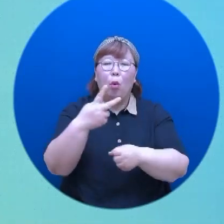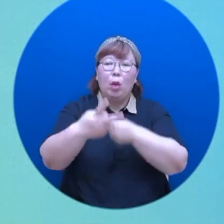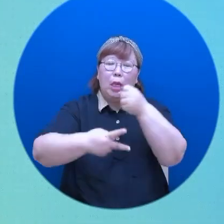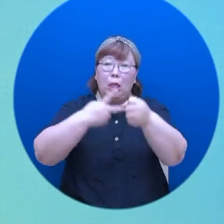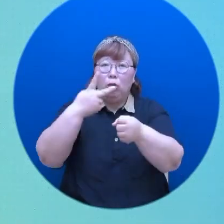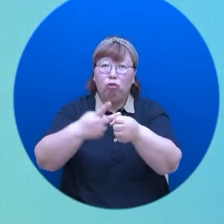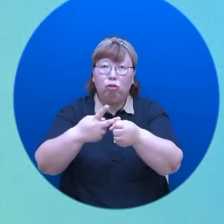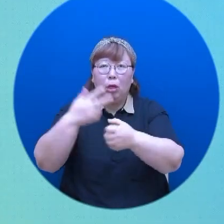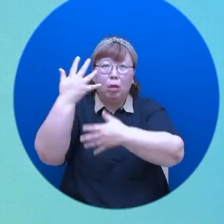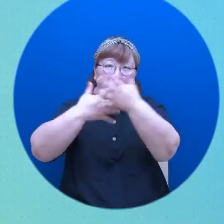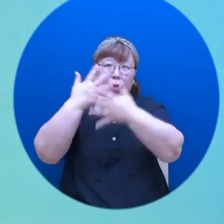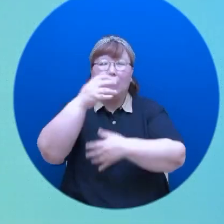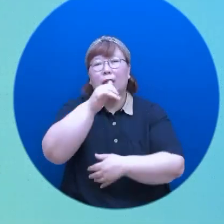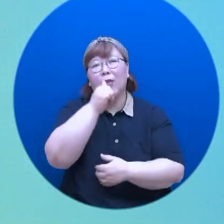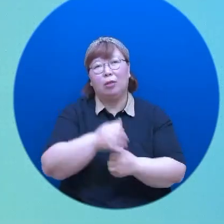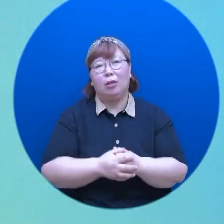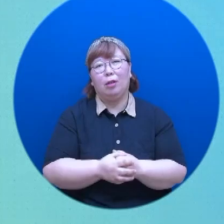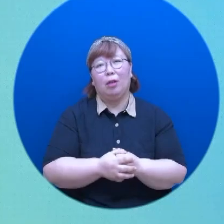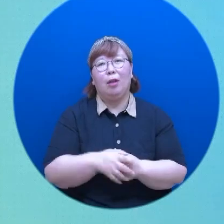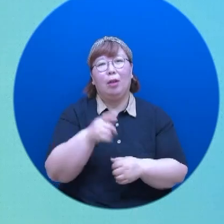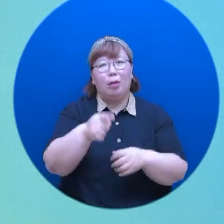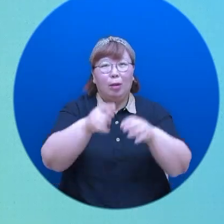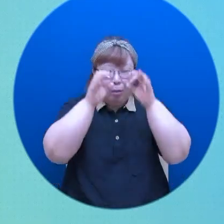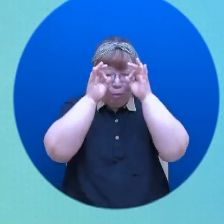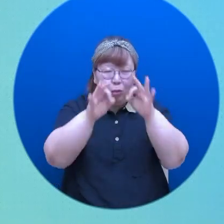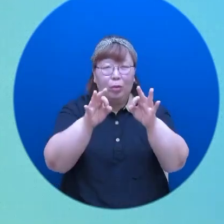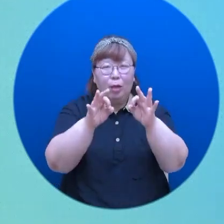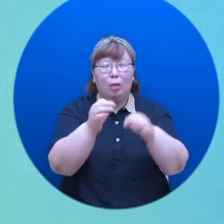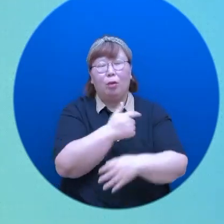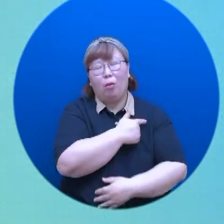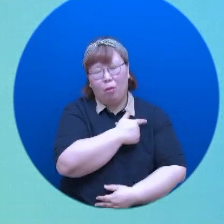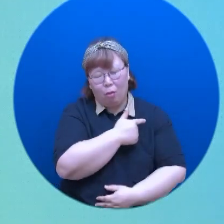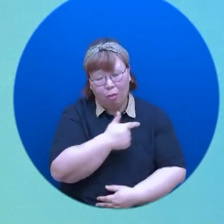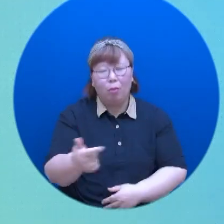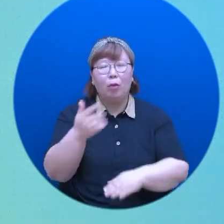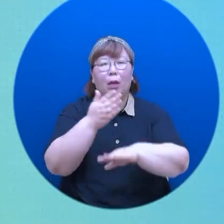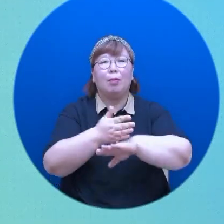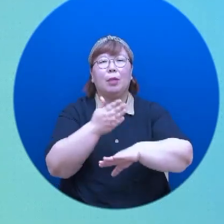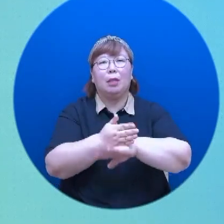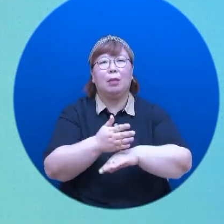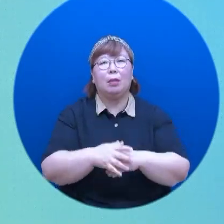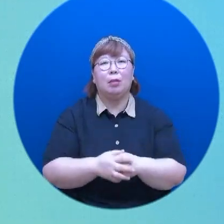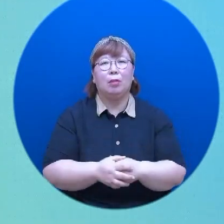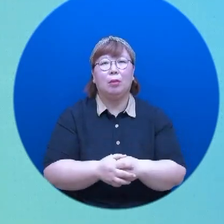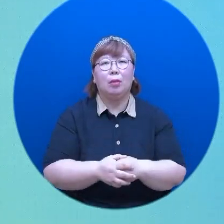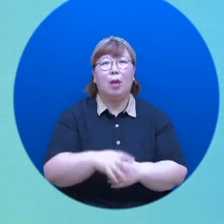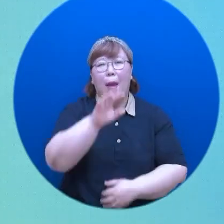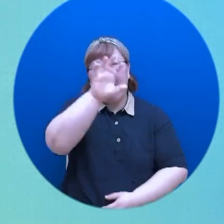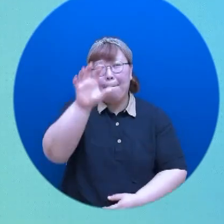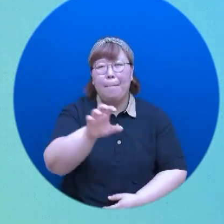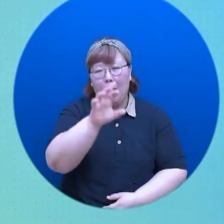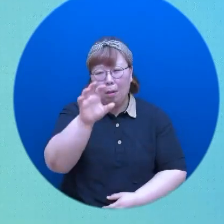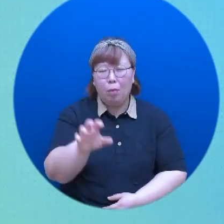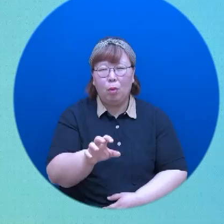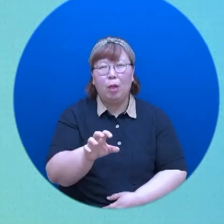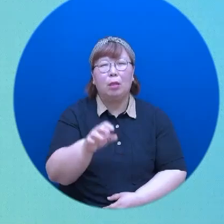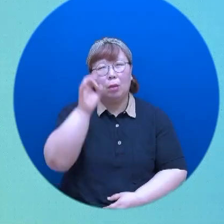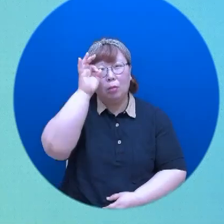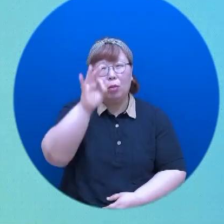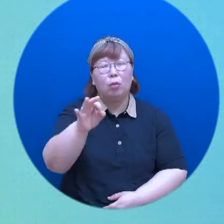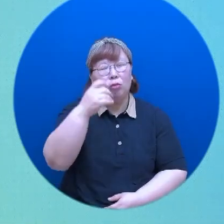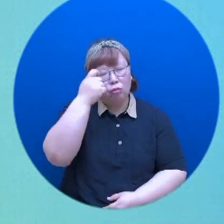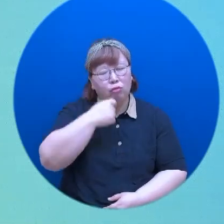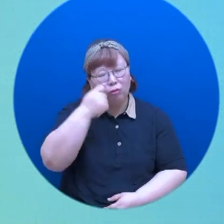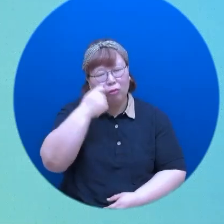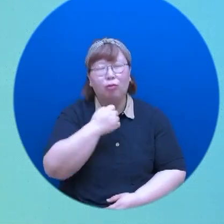2주년 영상도 있더라고요. 그걸 보는데요, 너무 감사하고 반복적으로 보면서 울기도